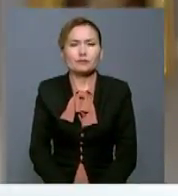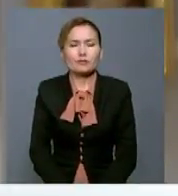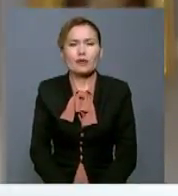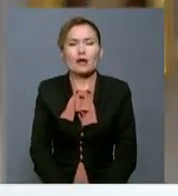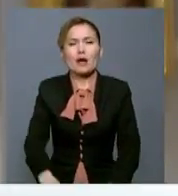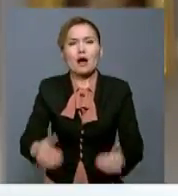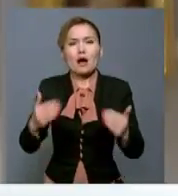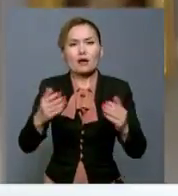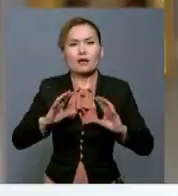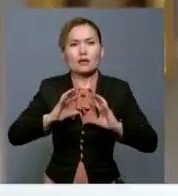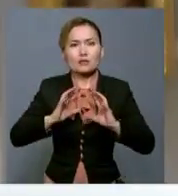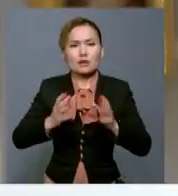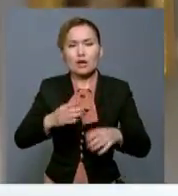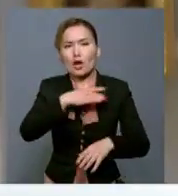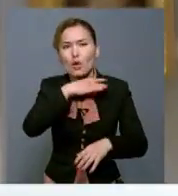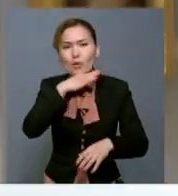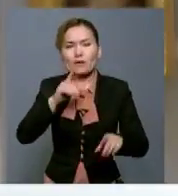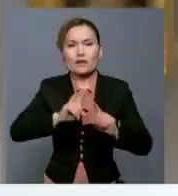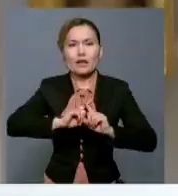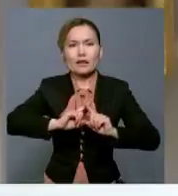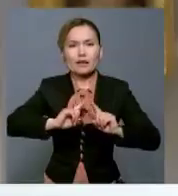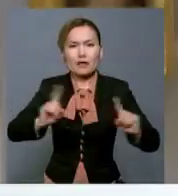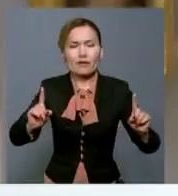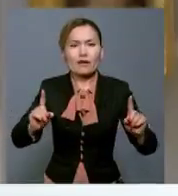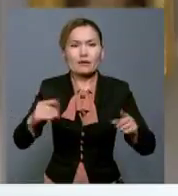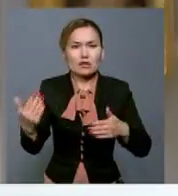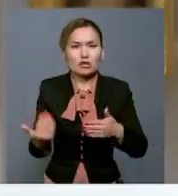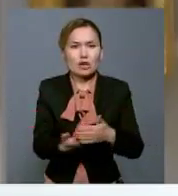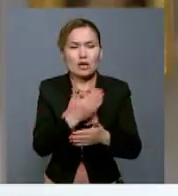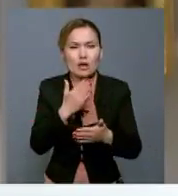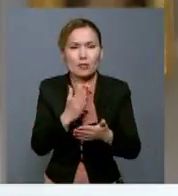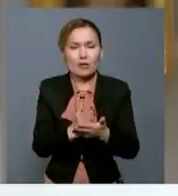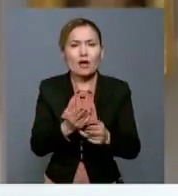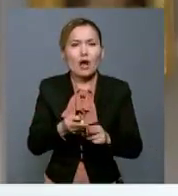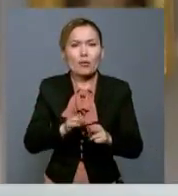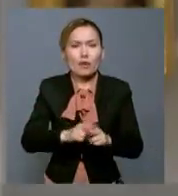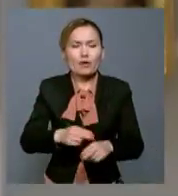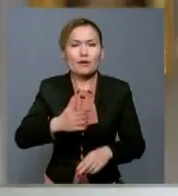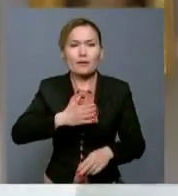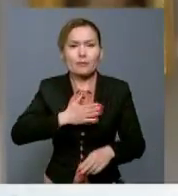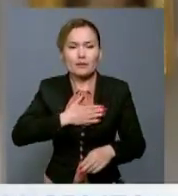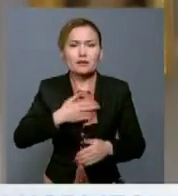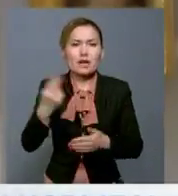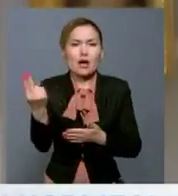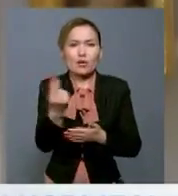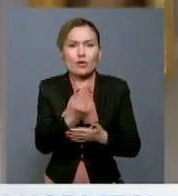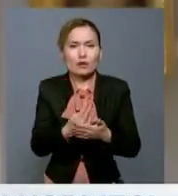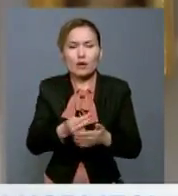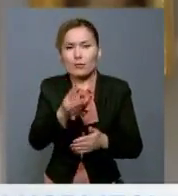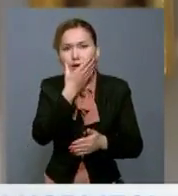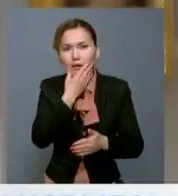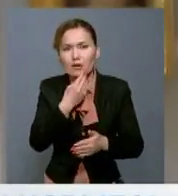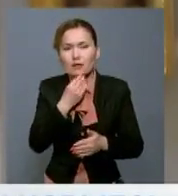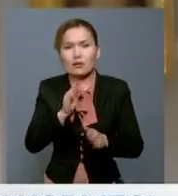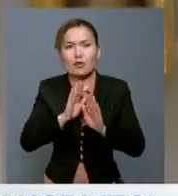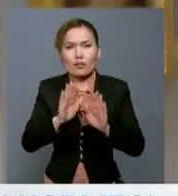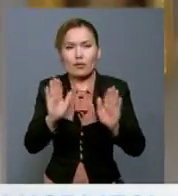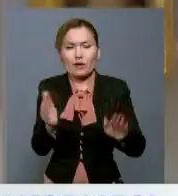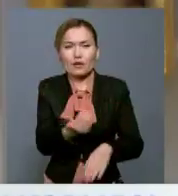Қазіргі таңда әлемде көптеген инновациялар бар, сондықтан бұл кез келген адамға өз жұмысын және бар шеберлігін көрсететін тамаша